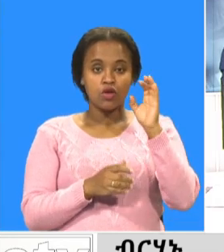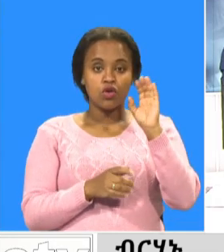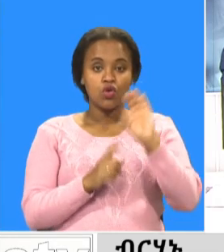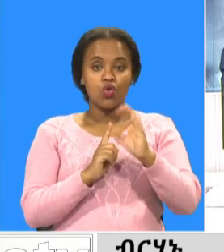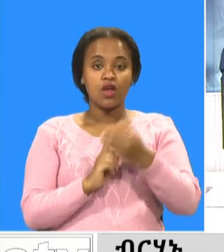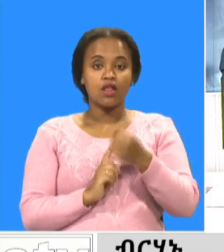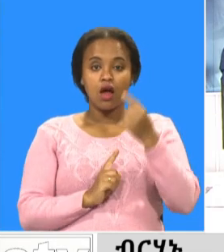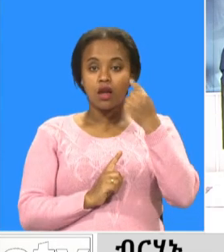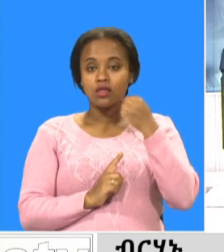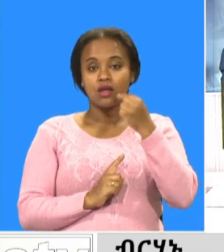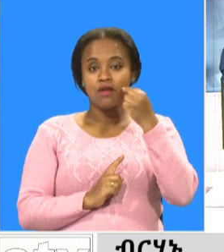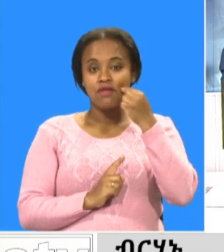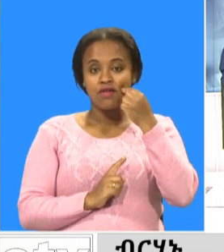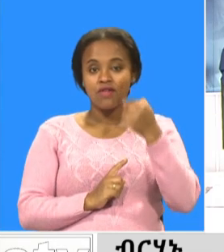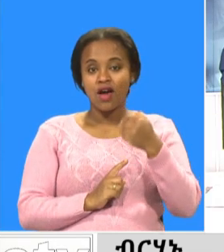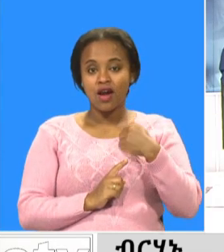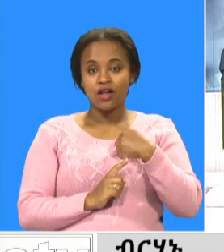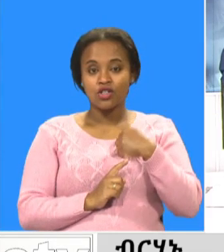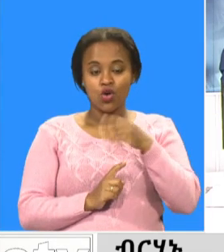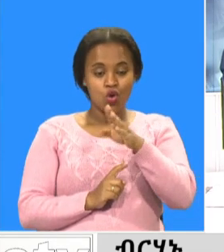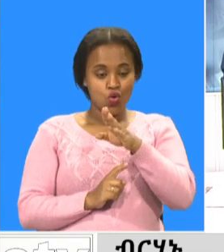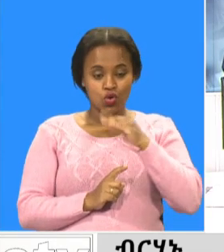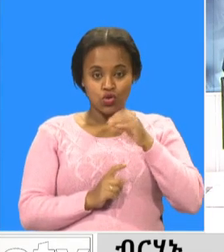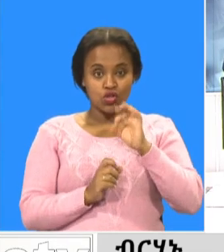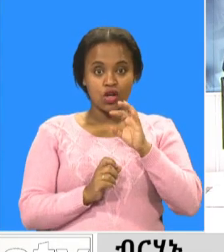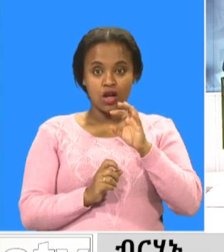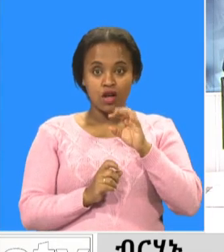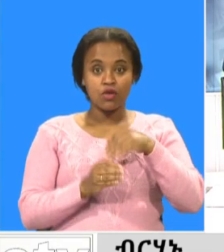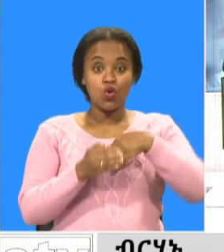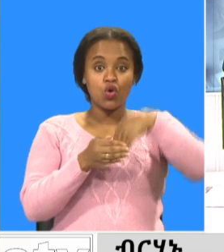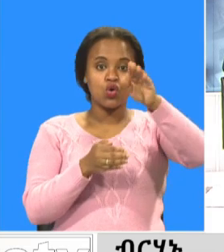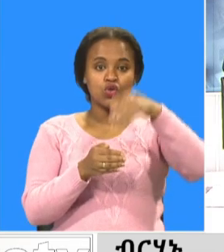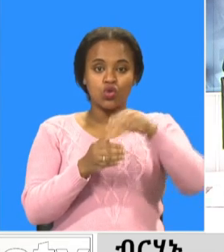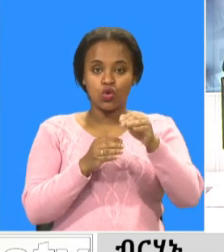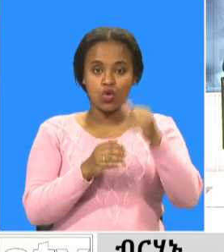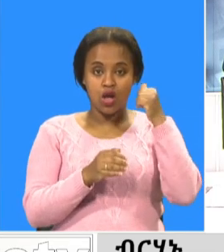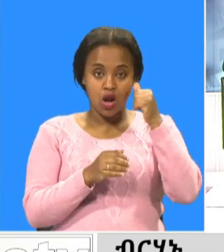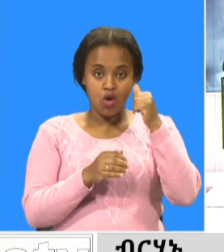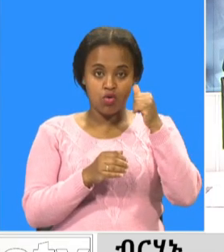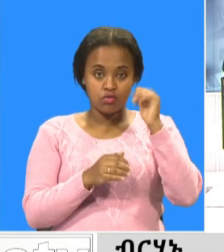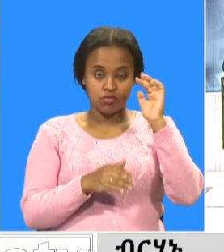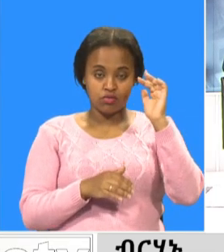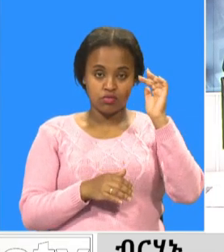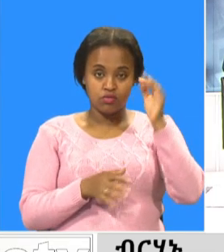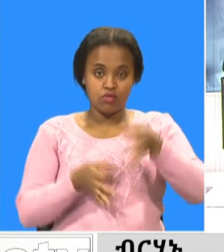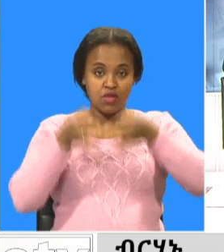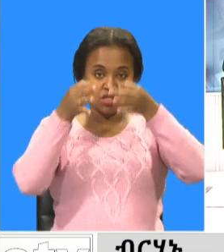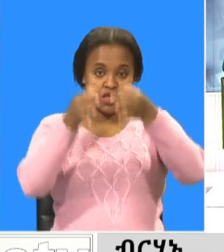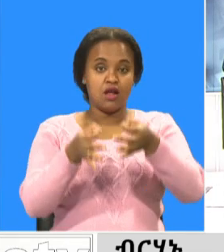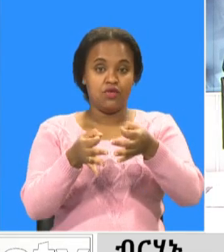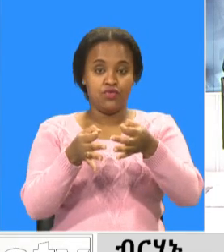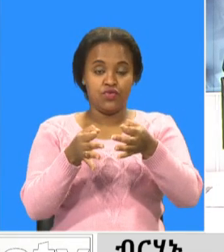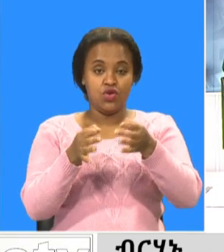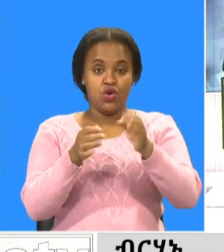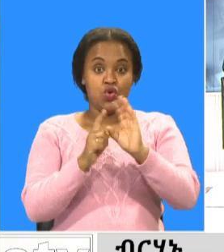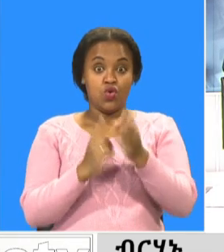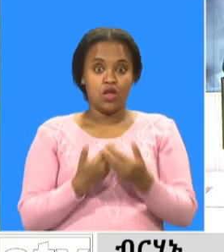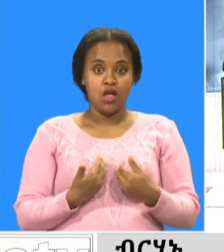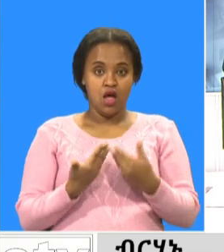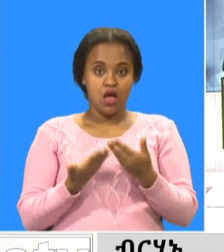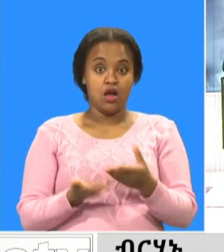ደግሞ ምናልባት ወደ ውጭ እንትን የሚል ከሆነ የማስተላለፍ